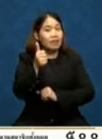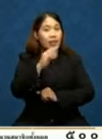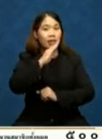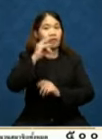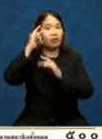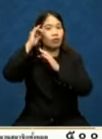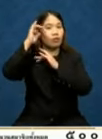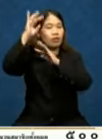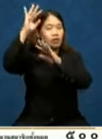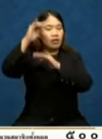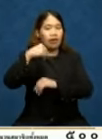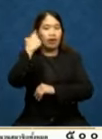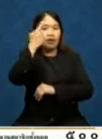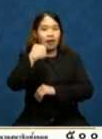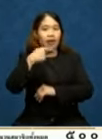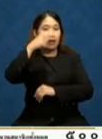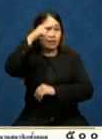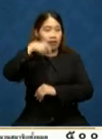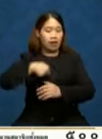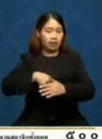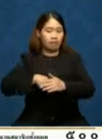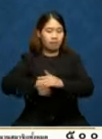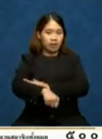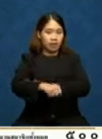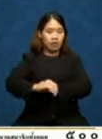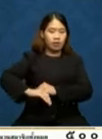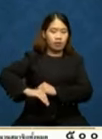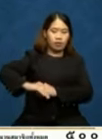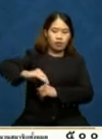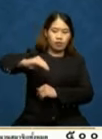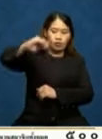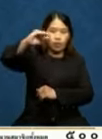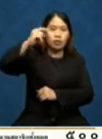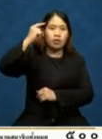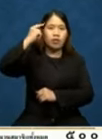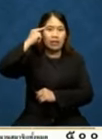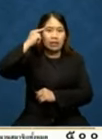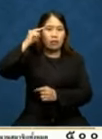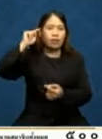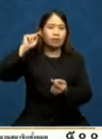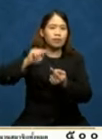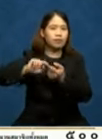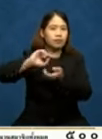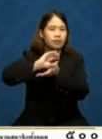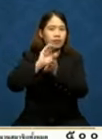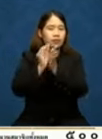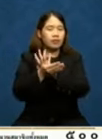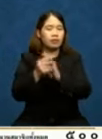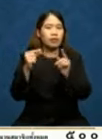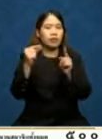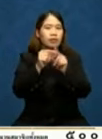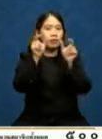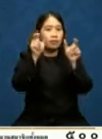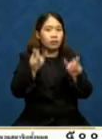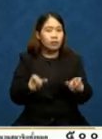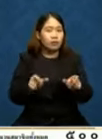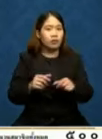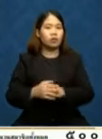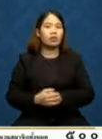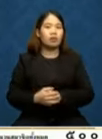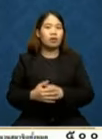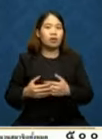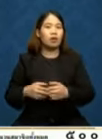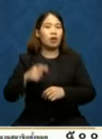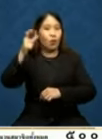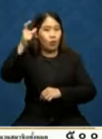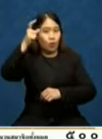ให้กับเด็กที่เกิดมาในประเทศนี้ปักหมุดหมายความเปลี่ยนแปลงเปลี่ยนสุภาษิตในอดีตรักวัวให้ผูก